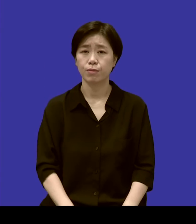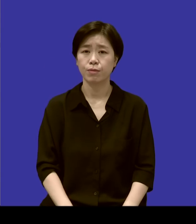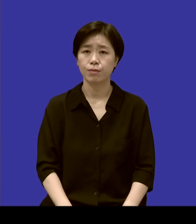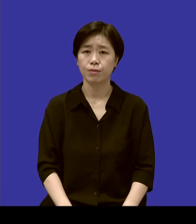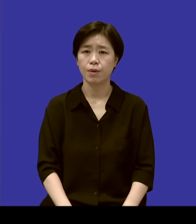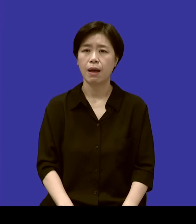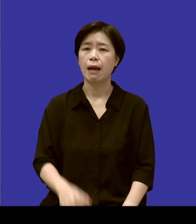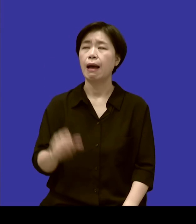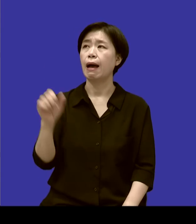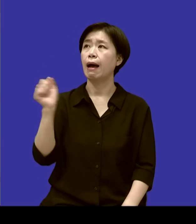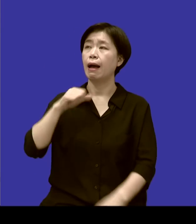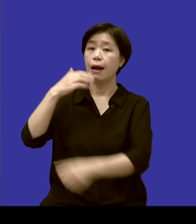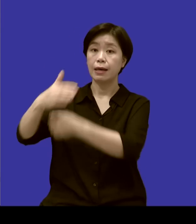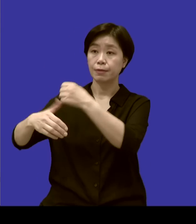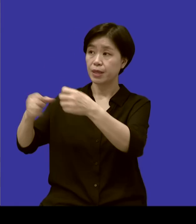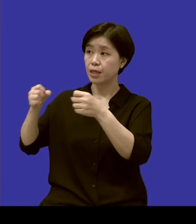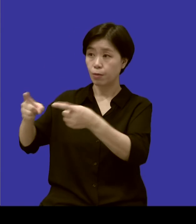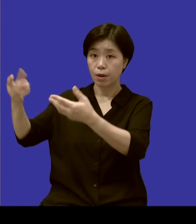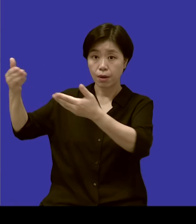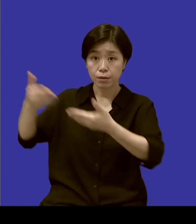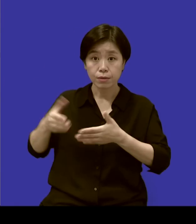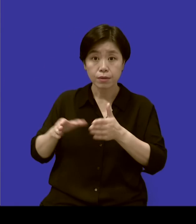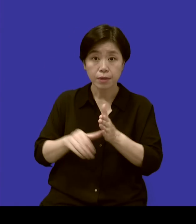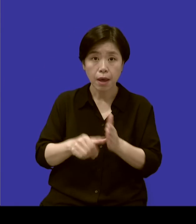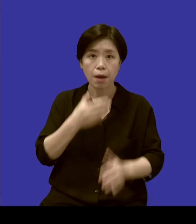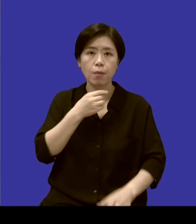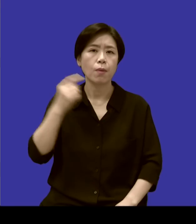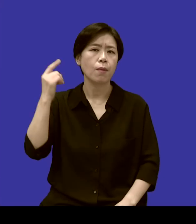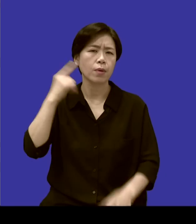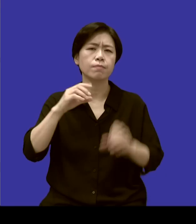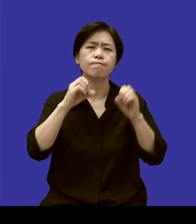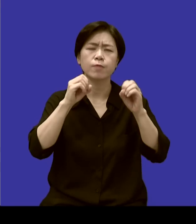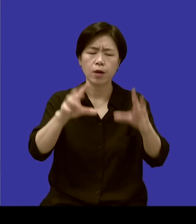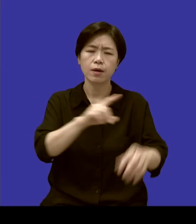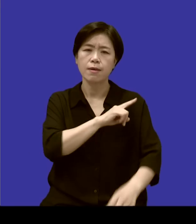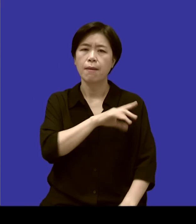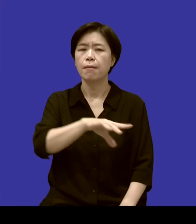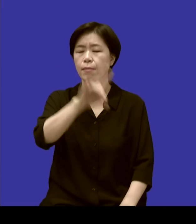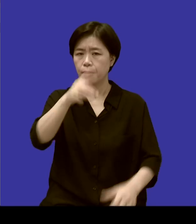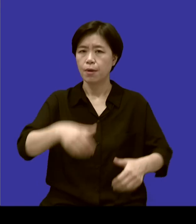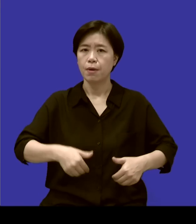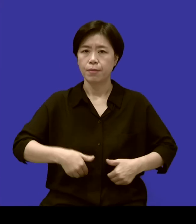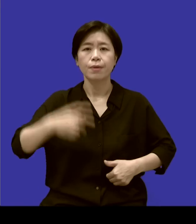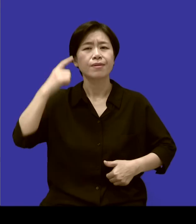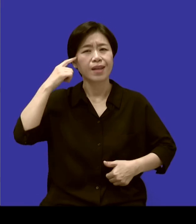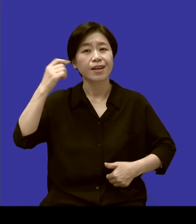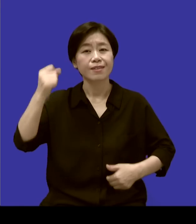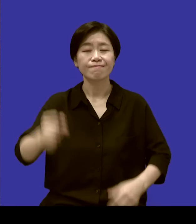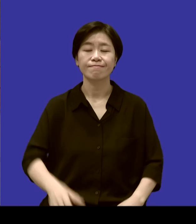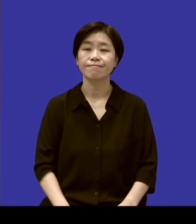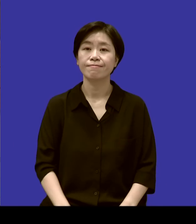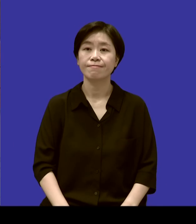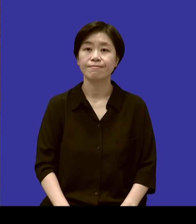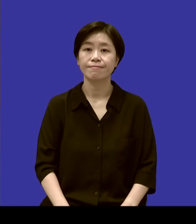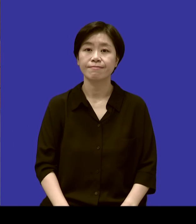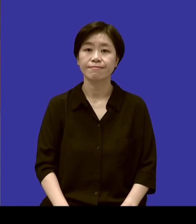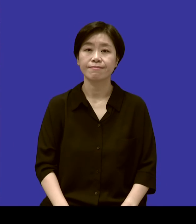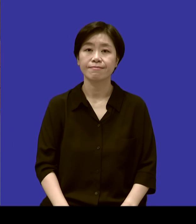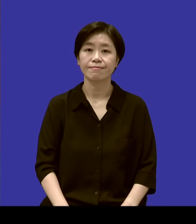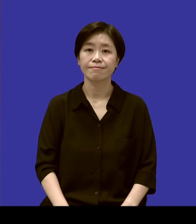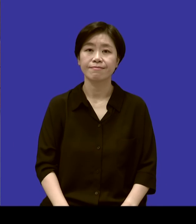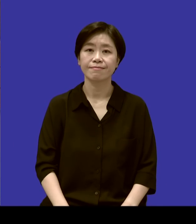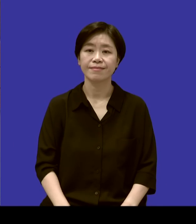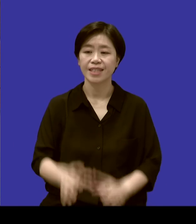하나님이 기회를 주실 때는 무조건 복음을 전해야 되는 게 우선이다. 네. 네. 이런 거를 생각하게 됐어요. 저기 이정수 형제 좀